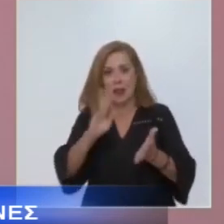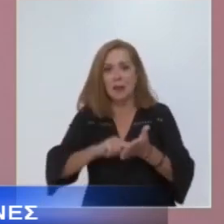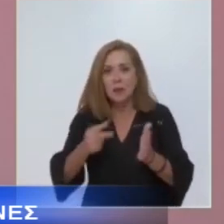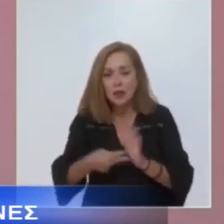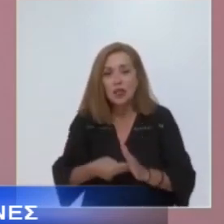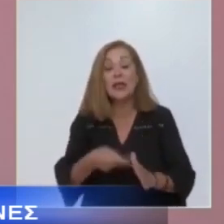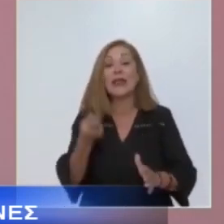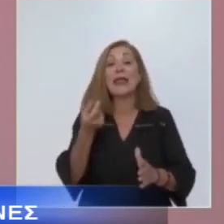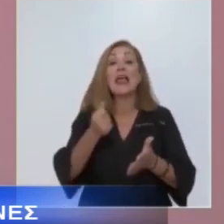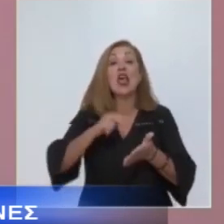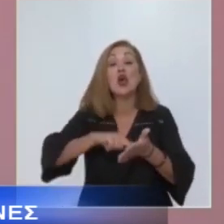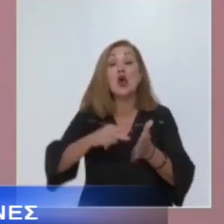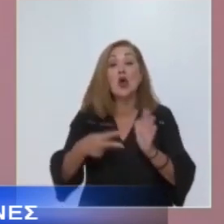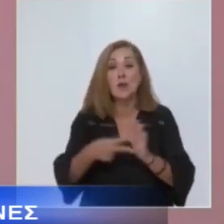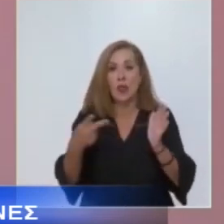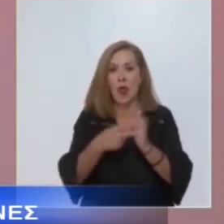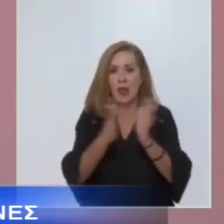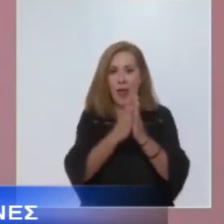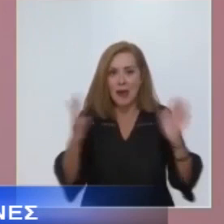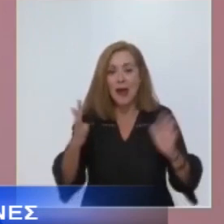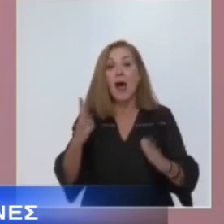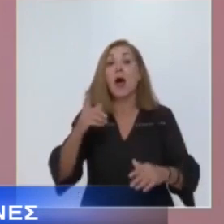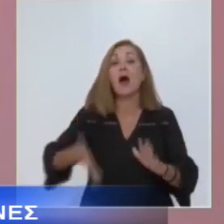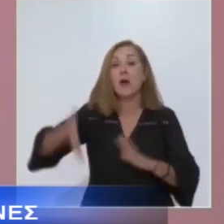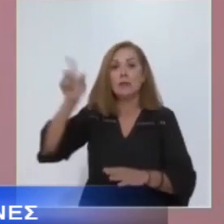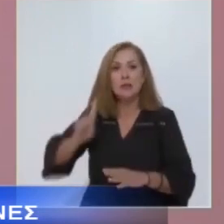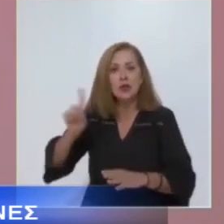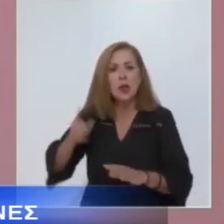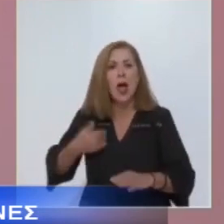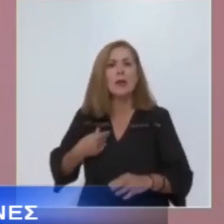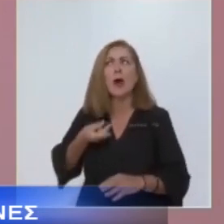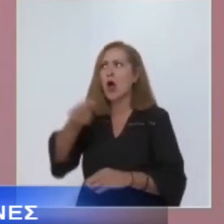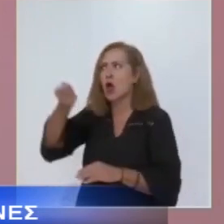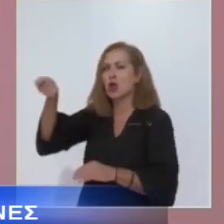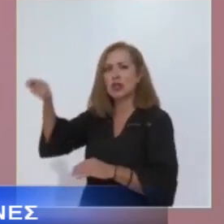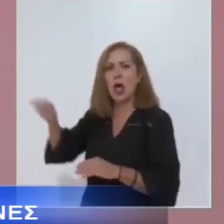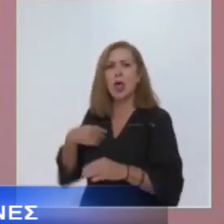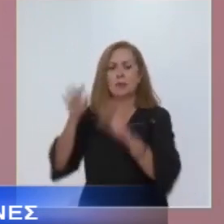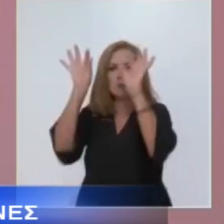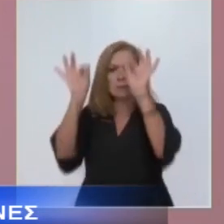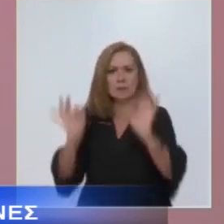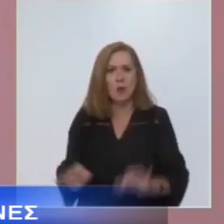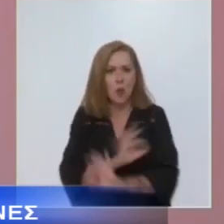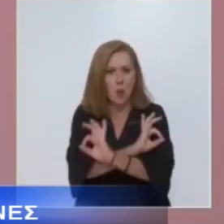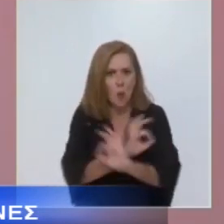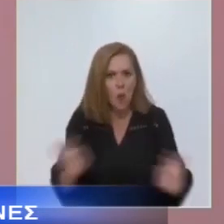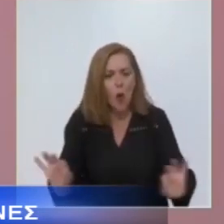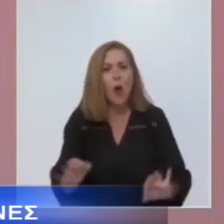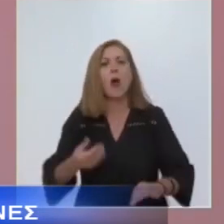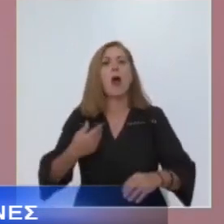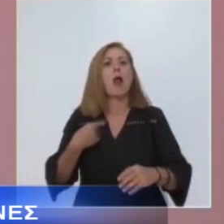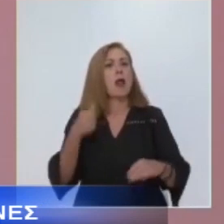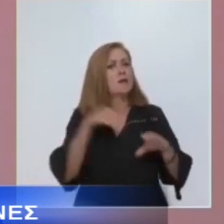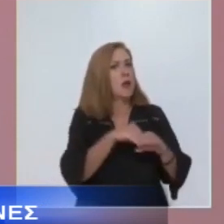οικονομία ο κύριος Μητσοτάκης το 19 παρέλαβε μια χώρα με ρυθμισμένο χρέος με δημοσιονομικό μαξιλάρι και σε σταθερή πορεία